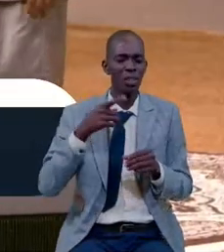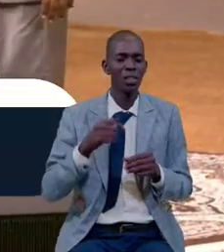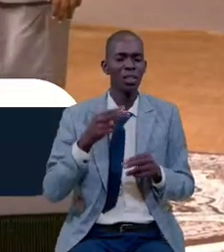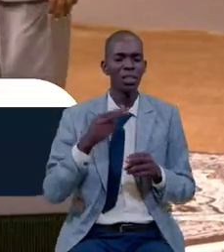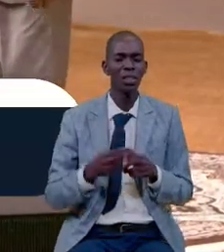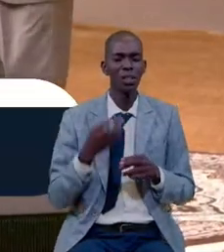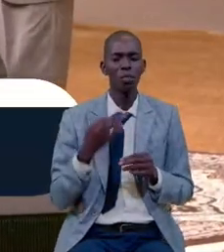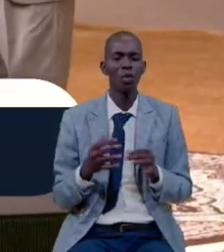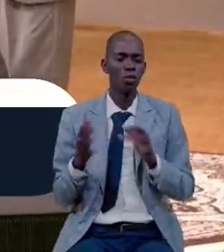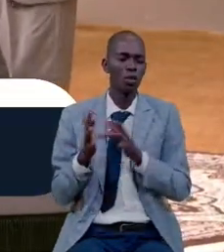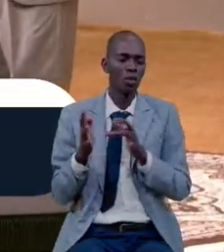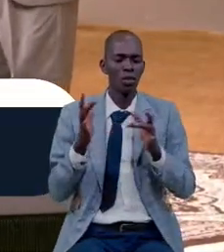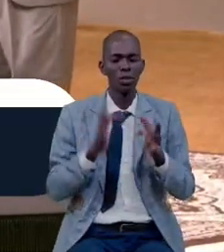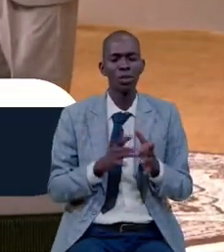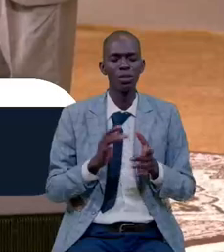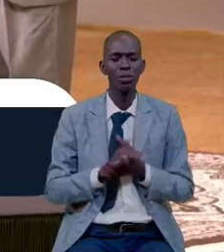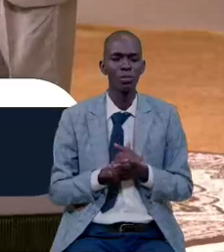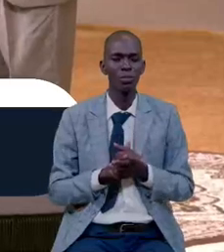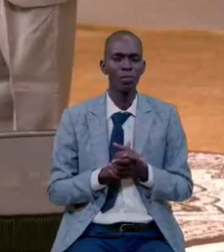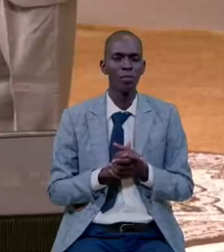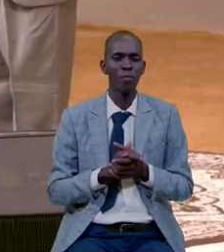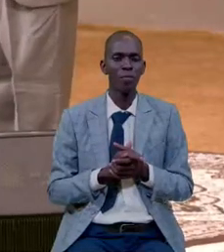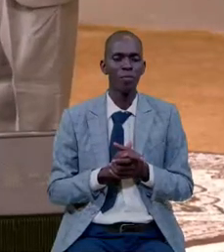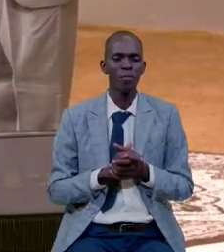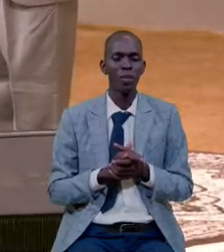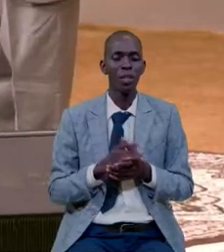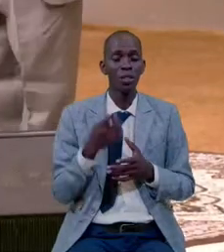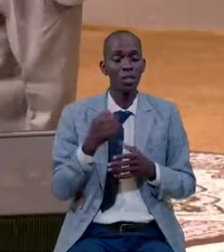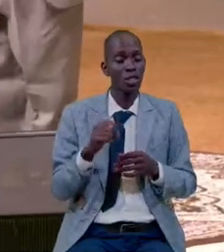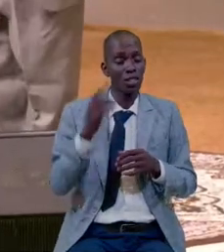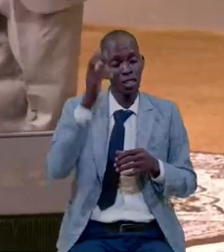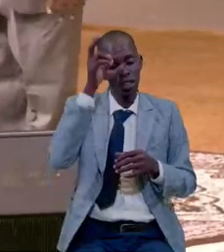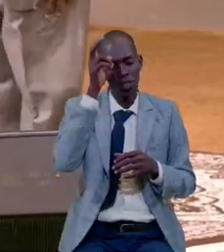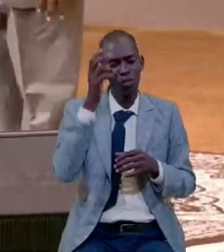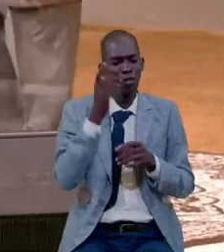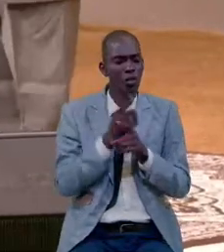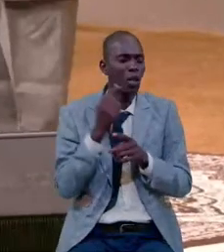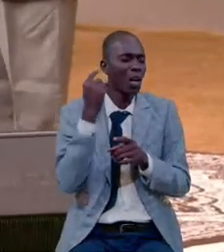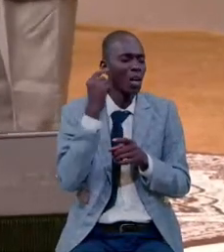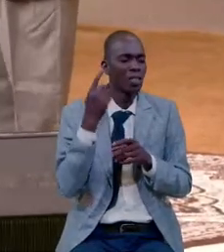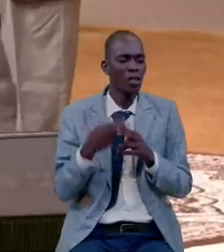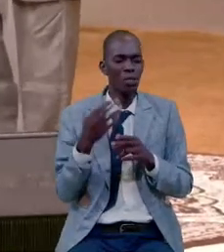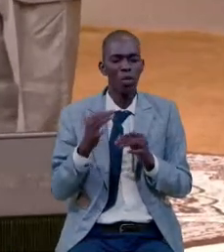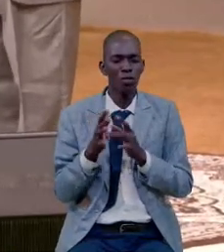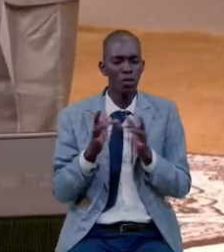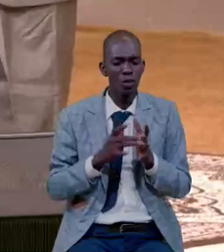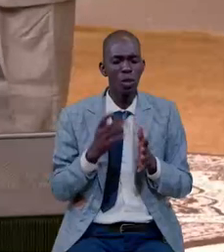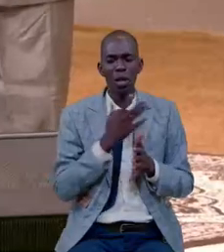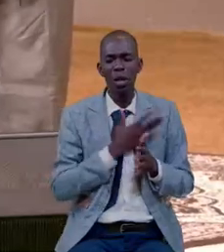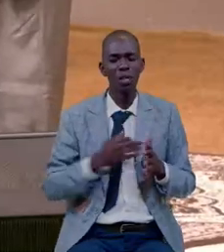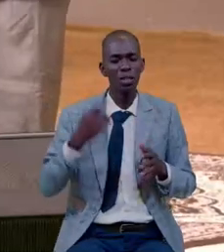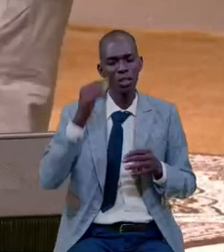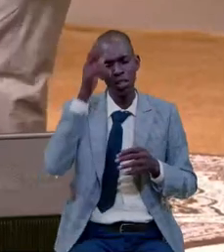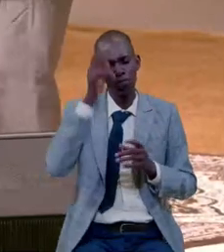Jésus. Et le diable ne connaît pas leur vie. Le diable a écouté le nom de Jésus et le diable fuit. Mais